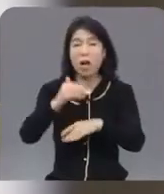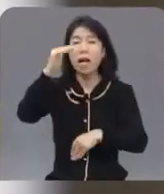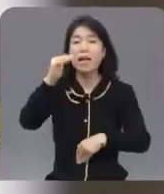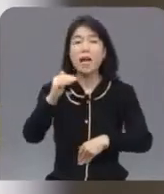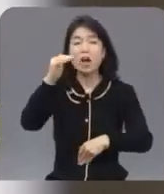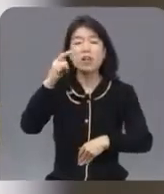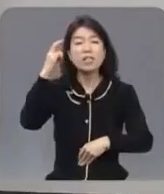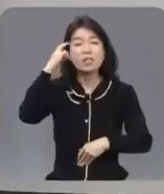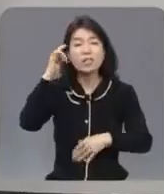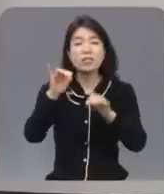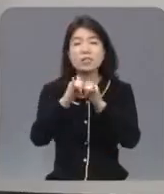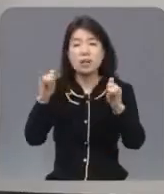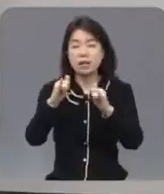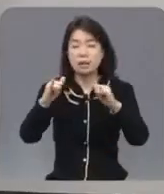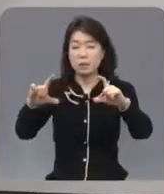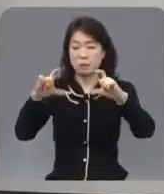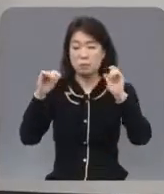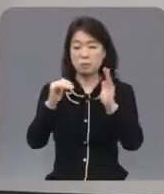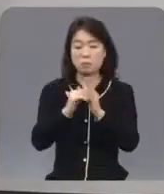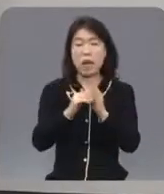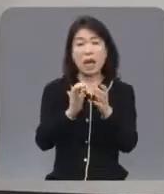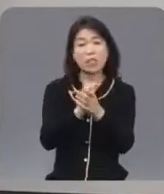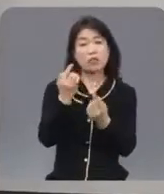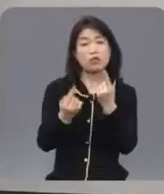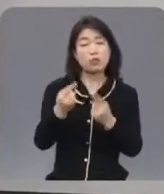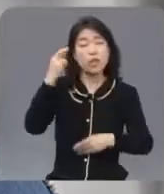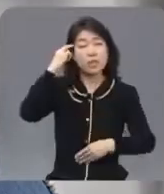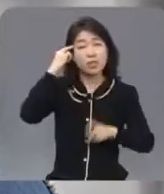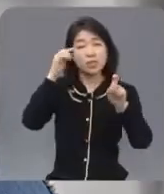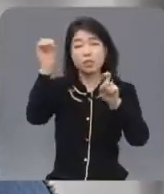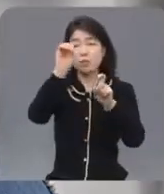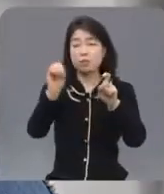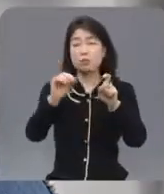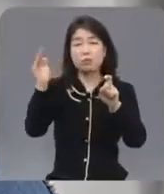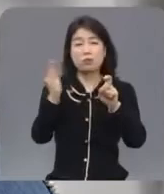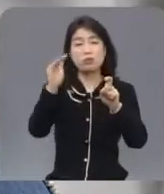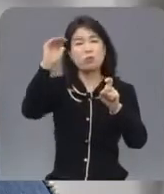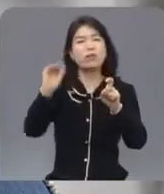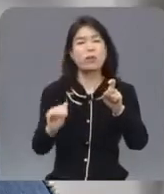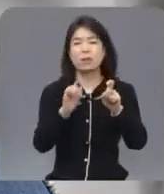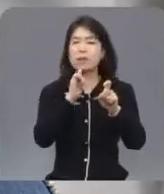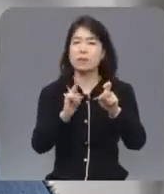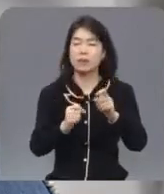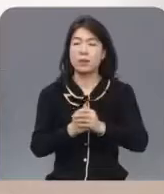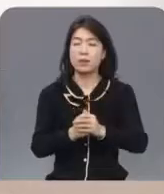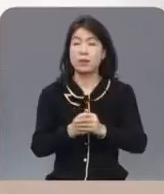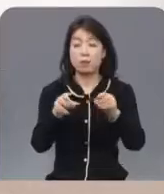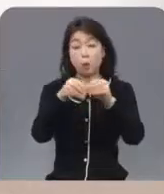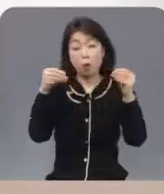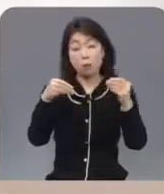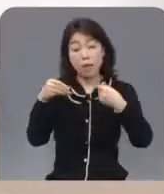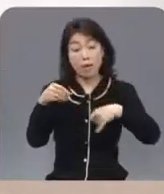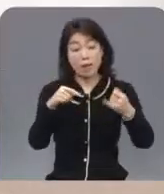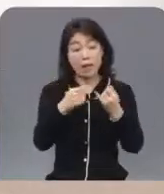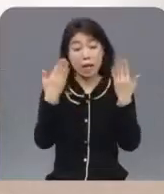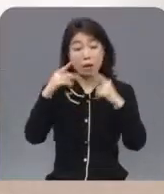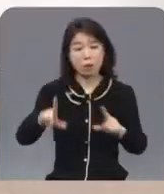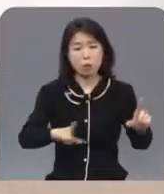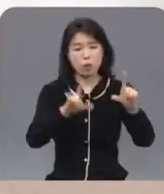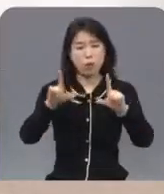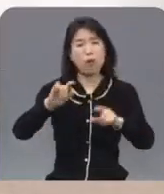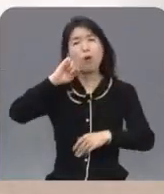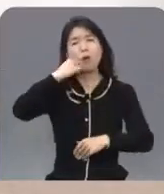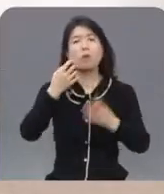판정을 받았습니다 또래보다 진행 20% 정도 낮다는 것이었습니다 취재로 딸의 학교 생활은 순탄치